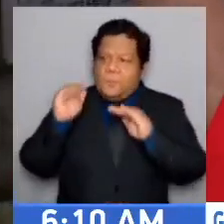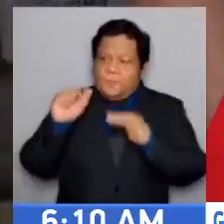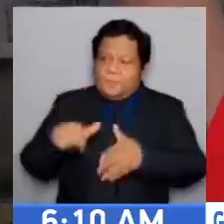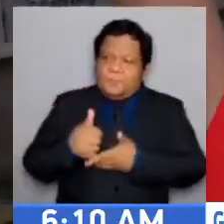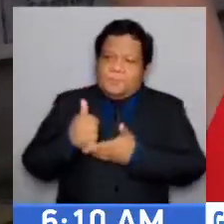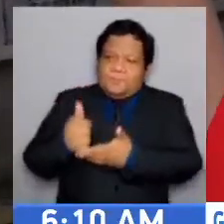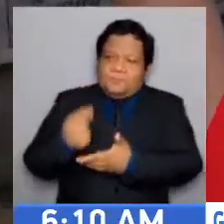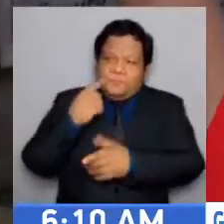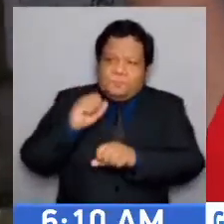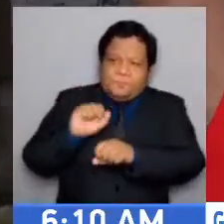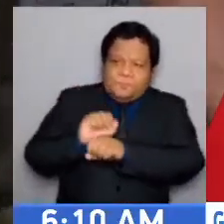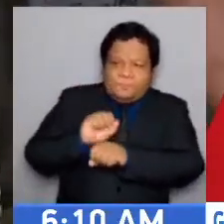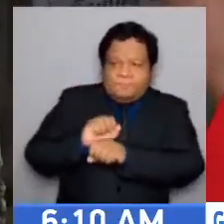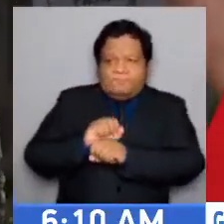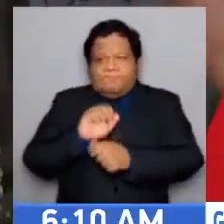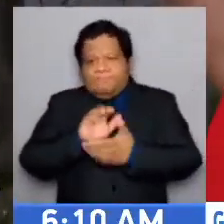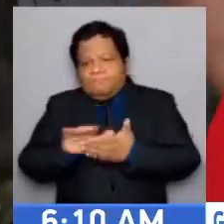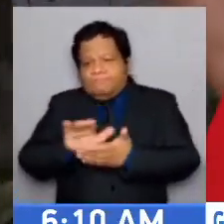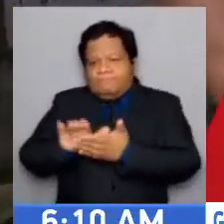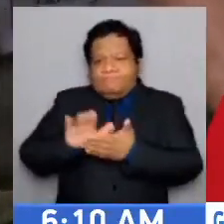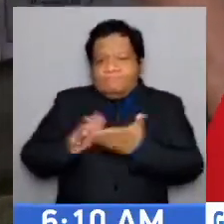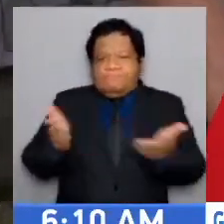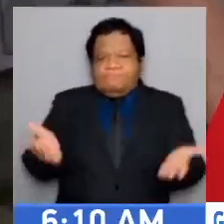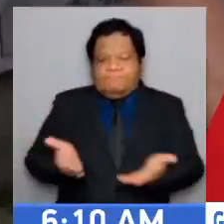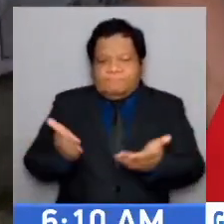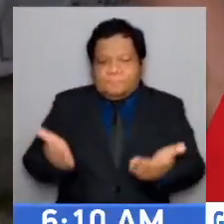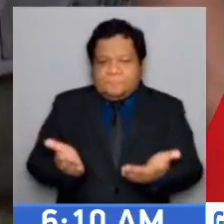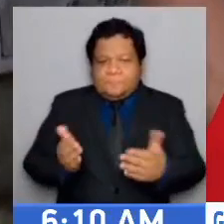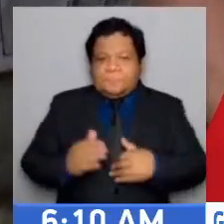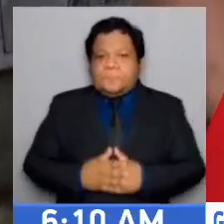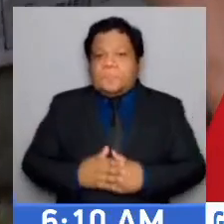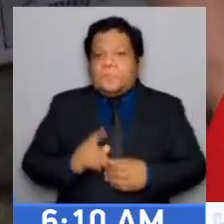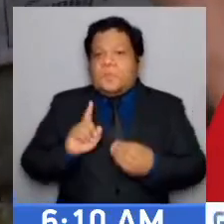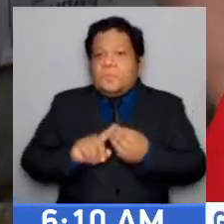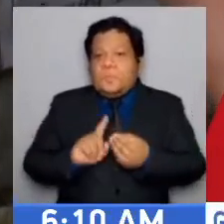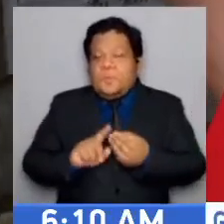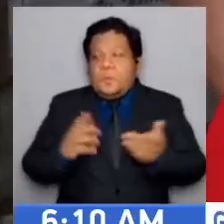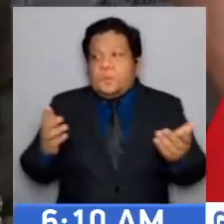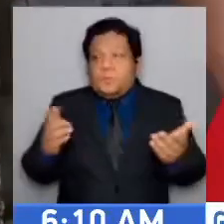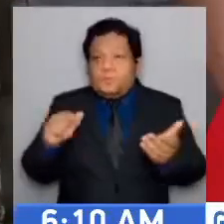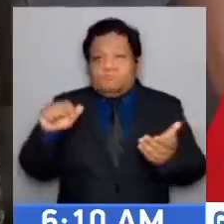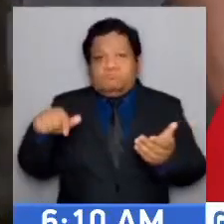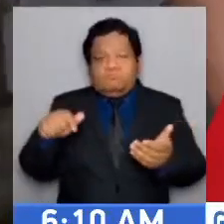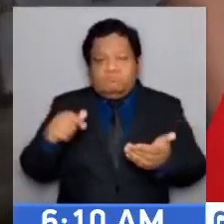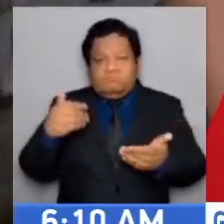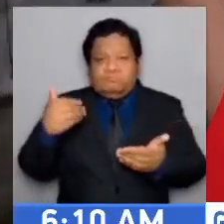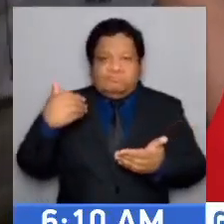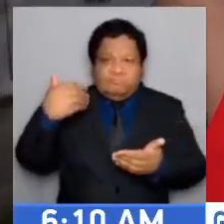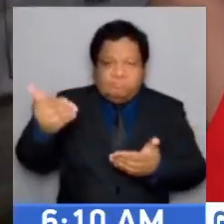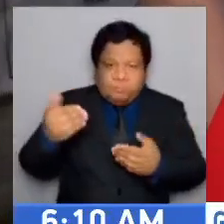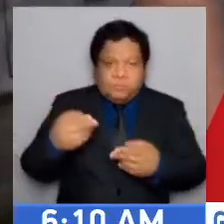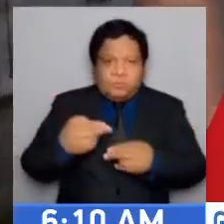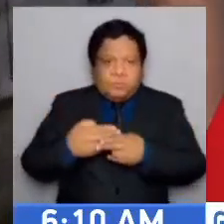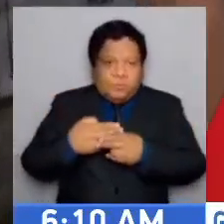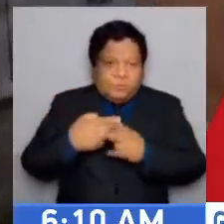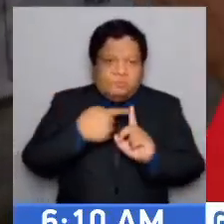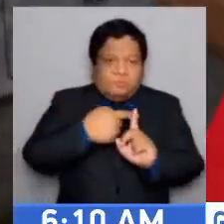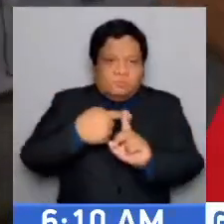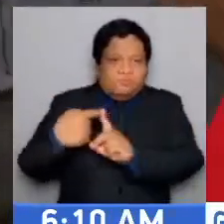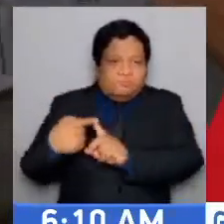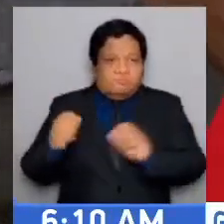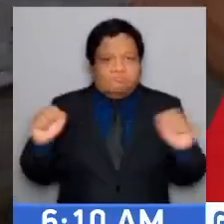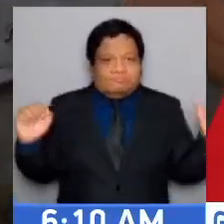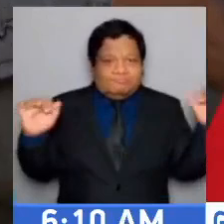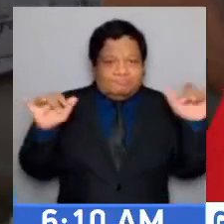pagsasayos, paglilinis dito sa Sangandaan Cemetery. Kaugnay nga po ng paparating na araw ng undas, ang pagdalaw ho